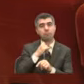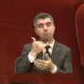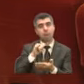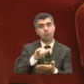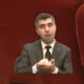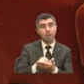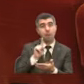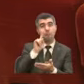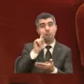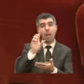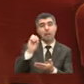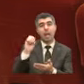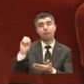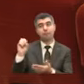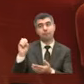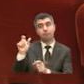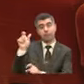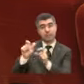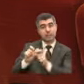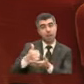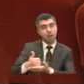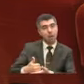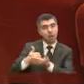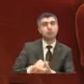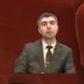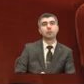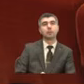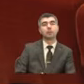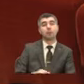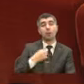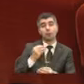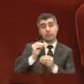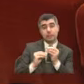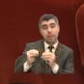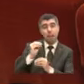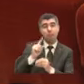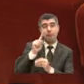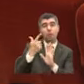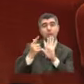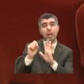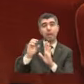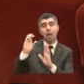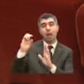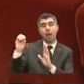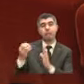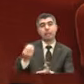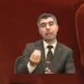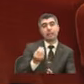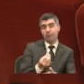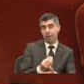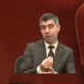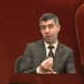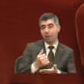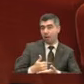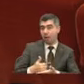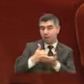100,000 مستفيدة من هذا الصندوق، نساء الأرامل، وأكثر من 170,000 طفل يستفيدون من هذا الصندوق. هذا إنجاز